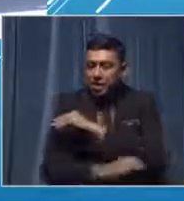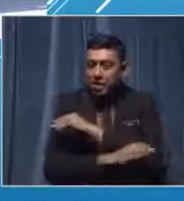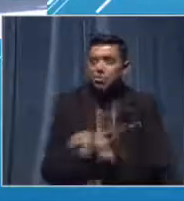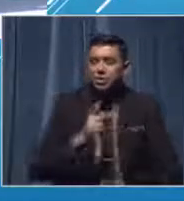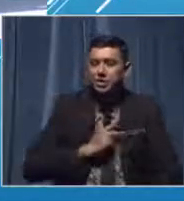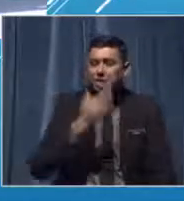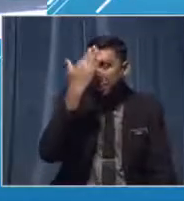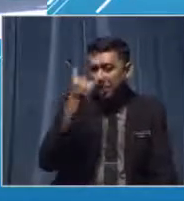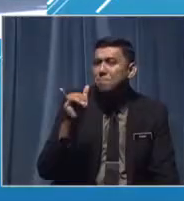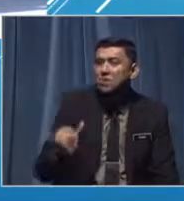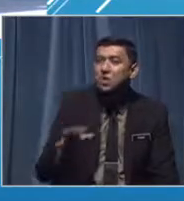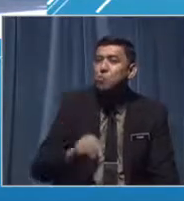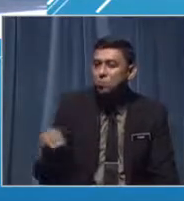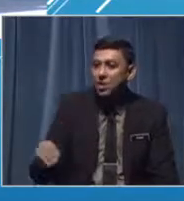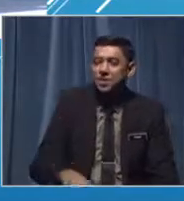Mengapa ya murid-murid?